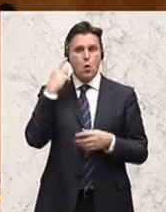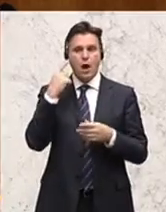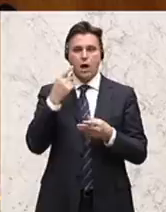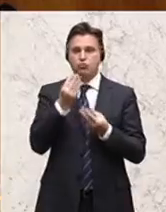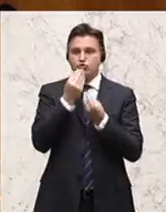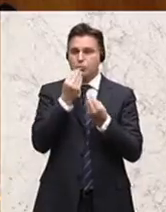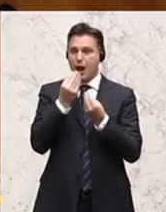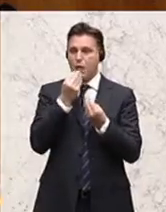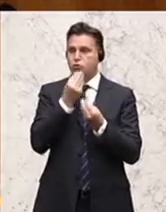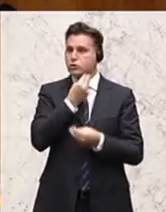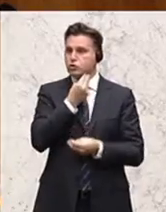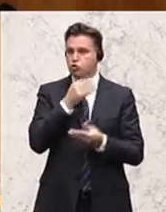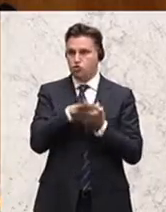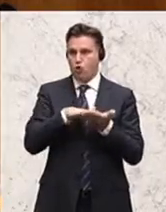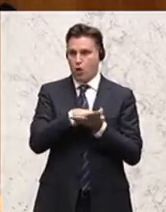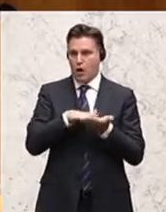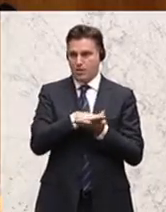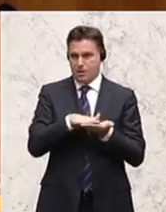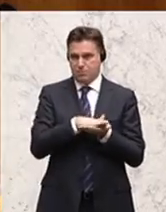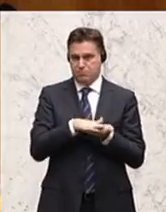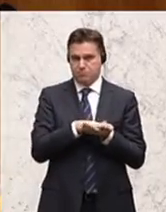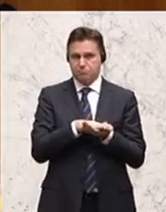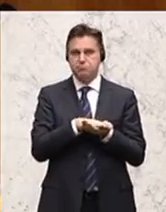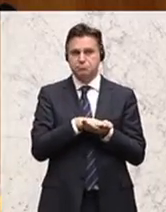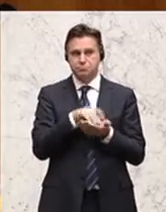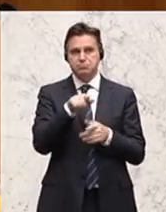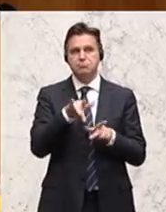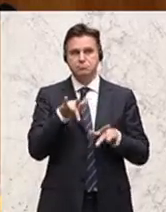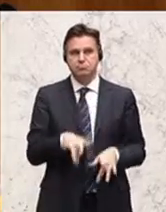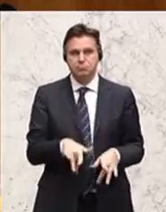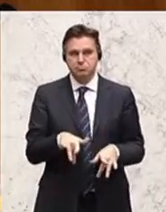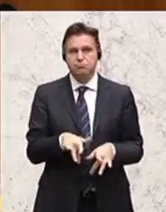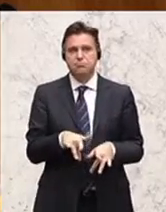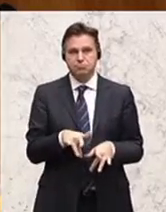Ohrenschmaus-Schokolade. Literatur bei Ohrenschmaus, das alle